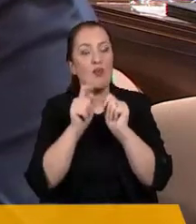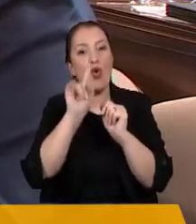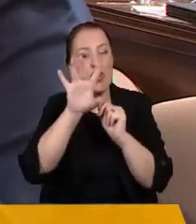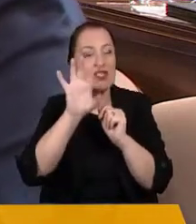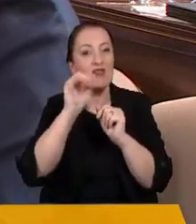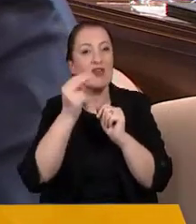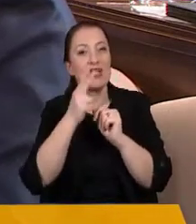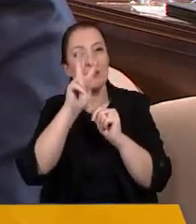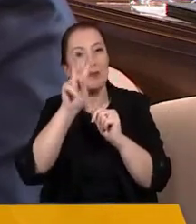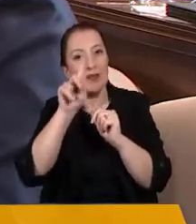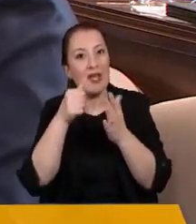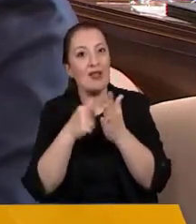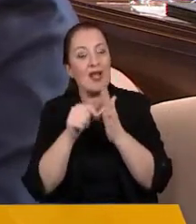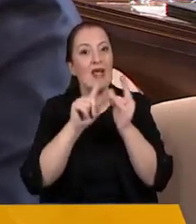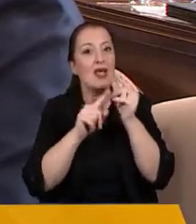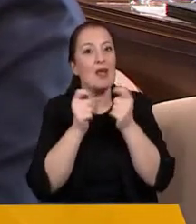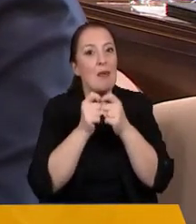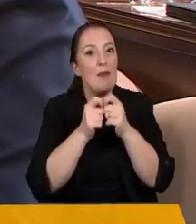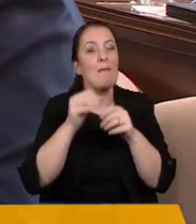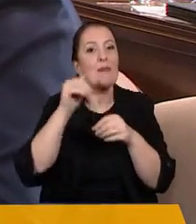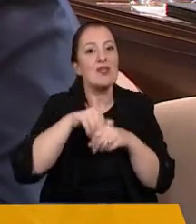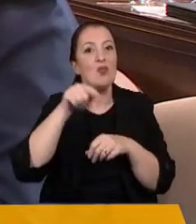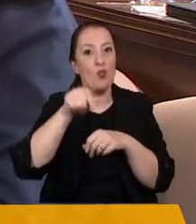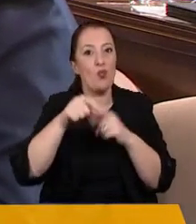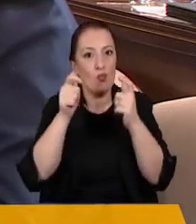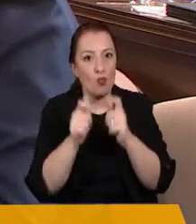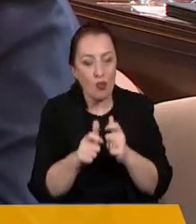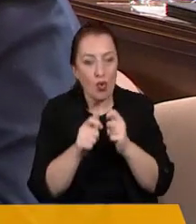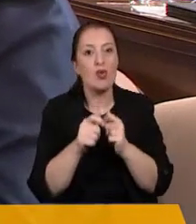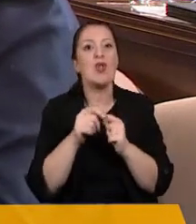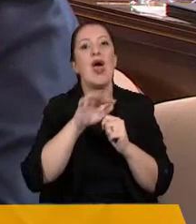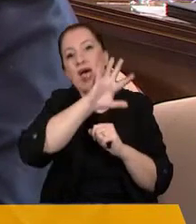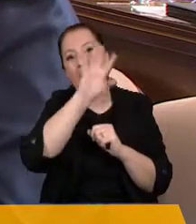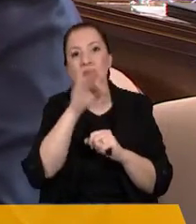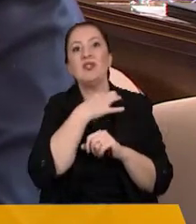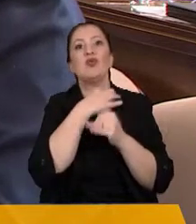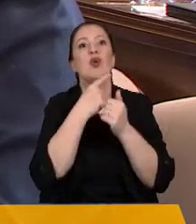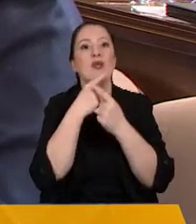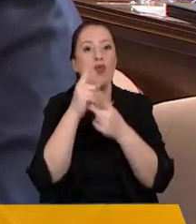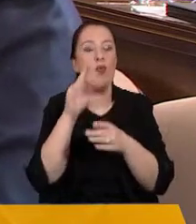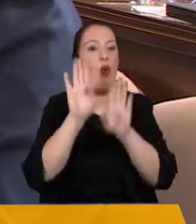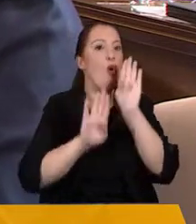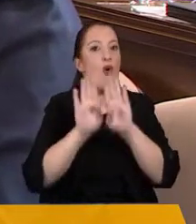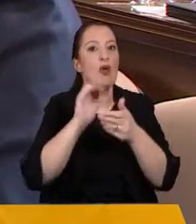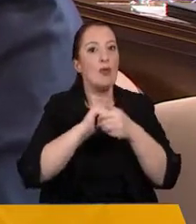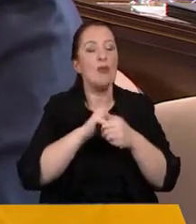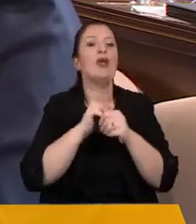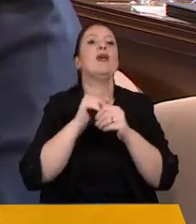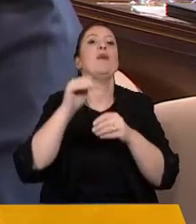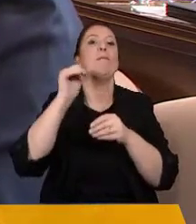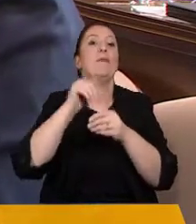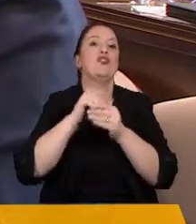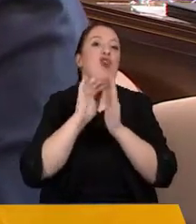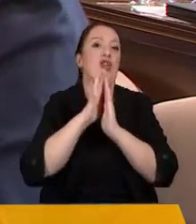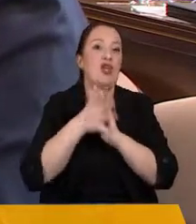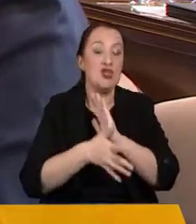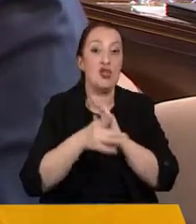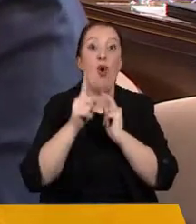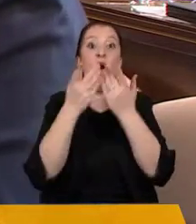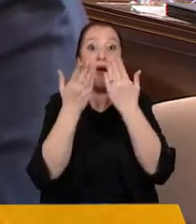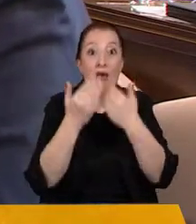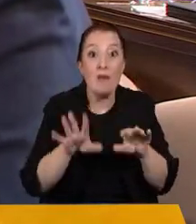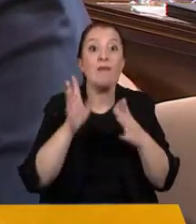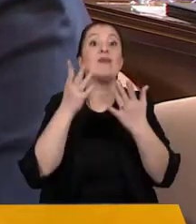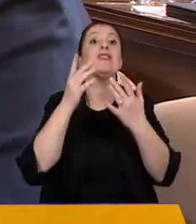14.07.2021 tarihinde İBB Meclisi'nde de burada hepsine teşekkür ediyorum, oy birliğiyle meclisimizden geçti. İtirazlar askı